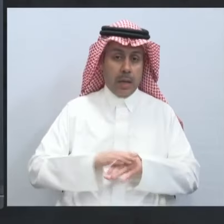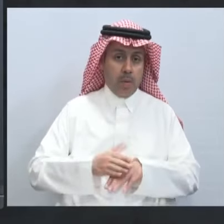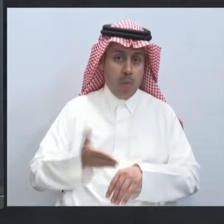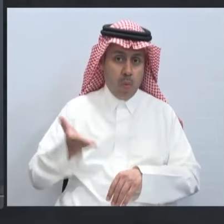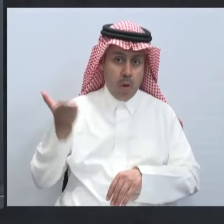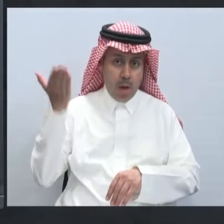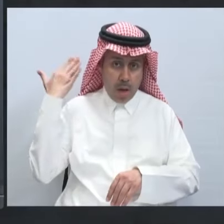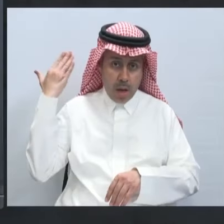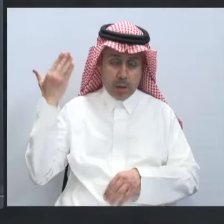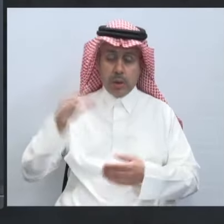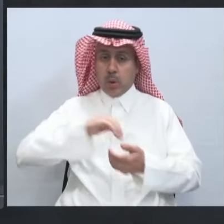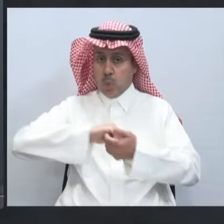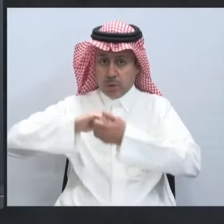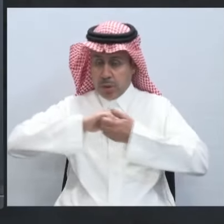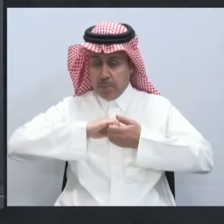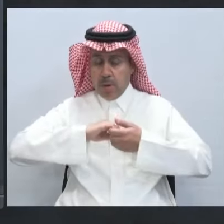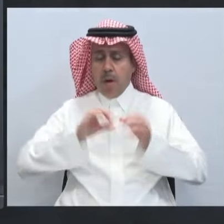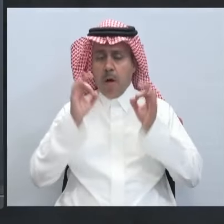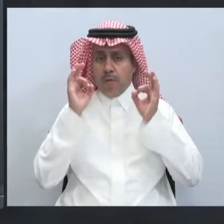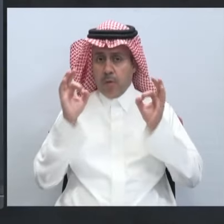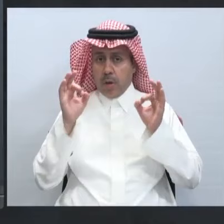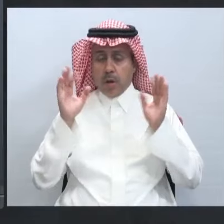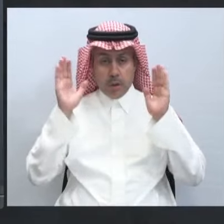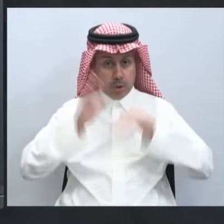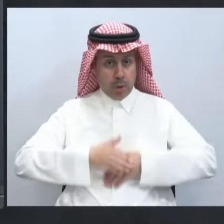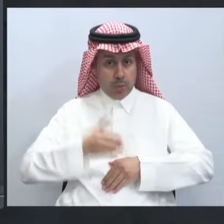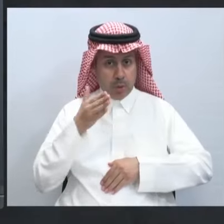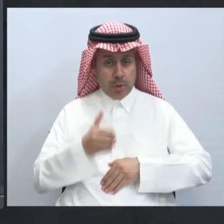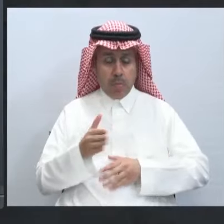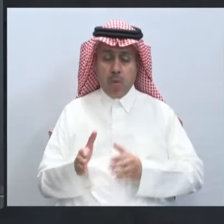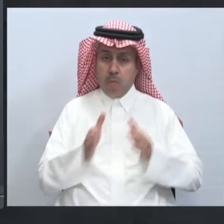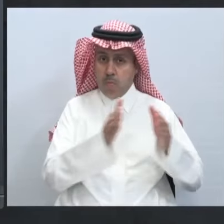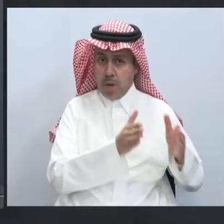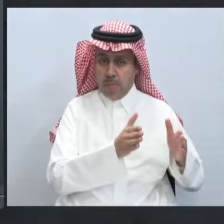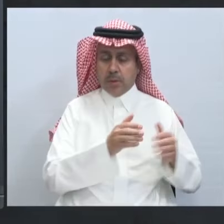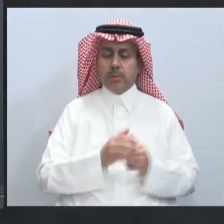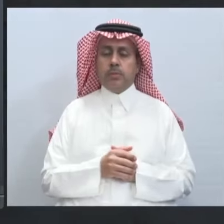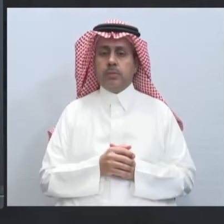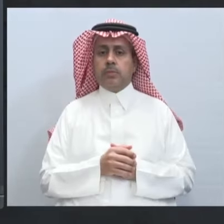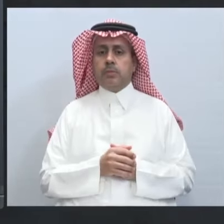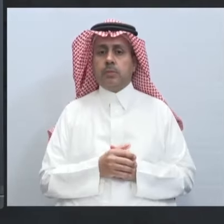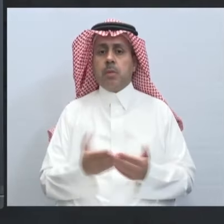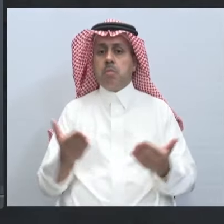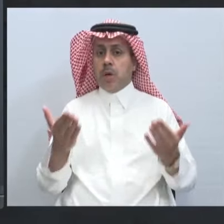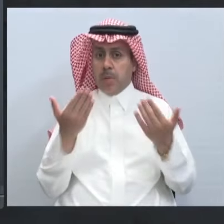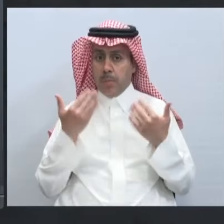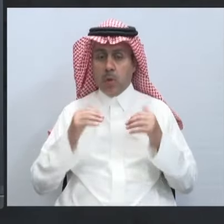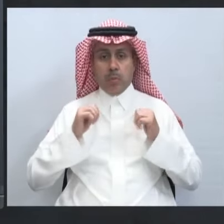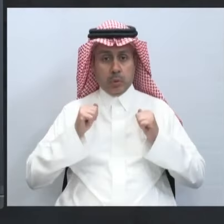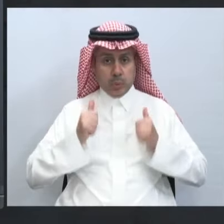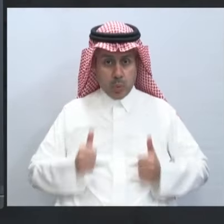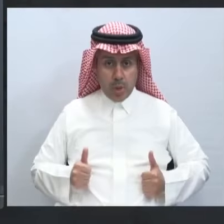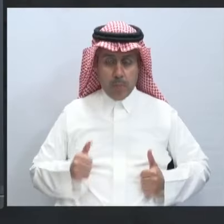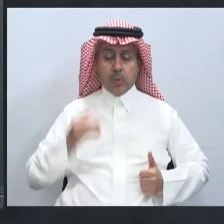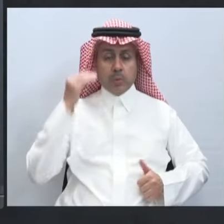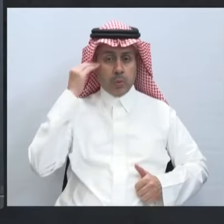عليه وعلى اله وصحبه افضل الصلاه واتم التسليم ثم اما بعد مرحبا بك ابني